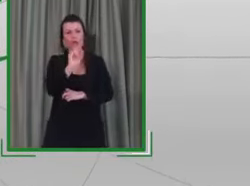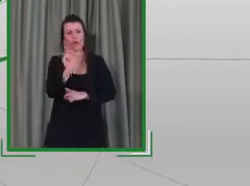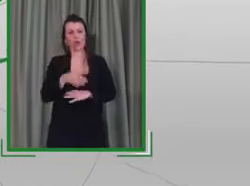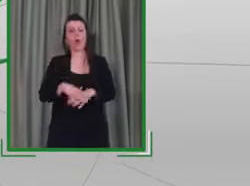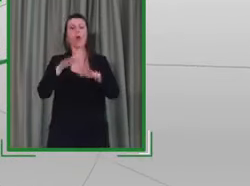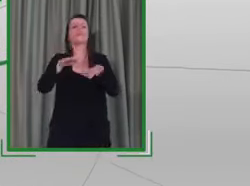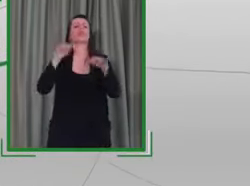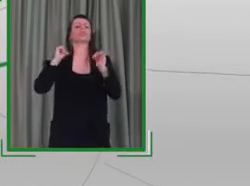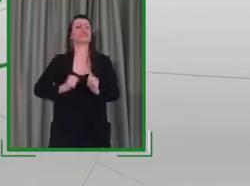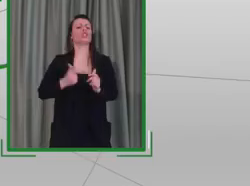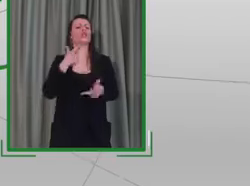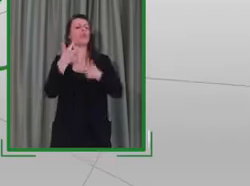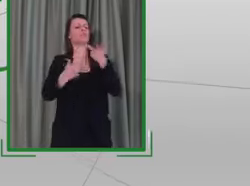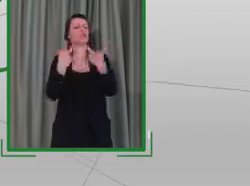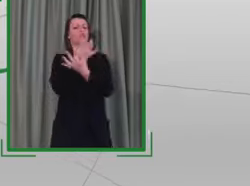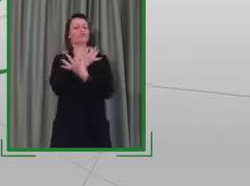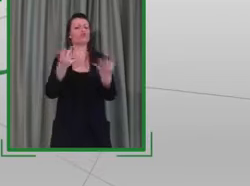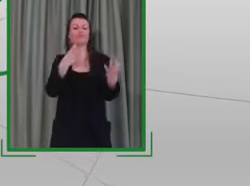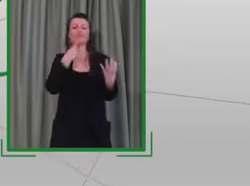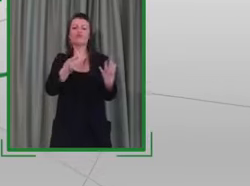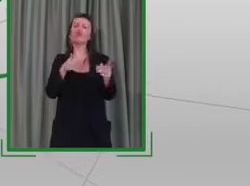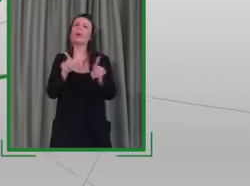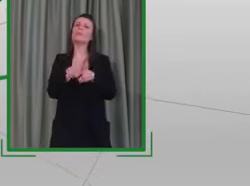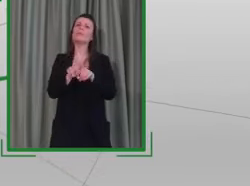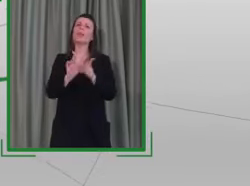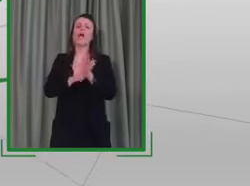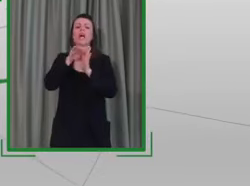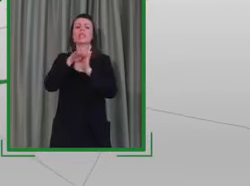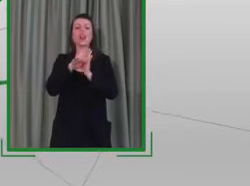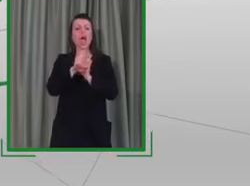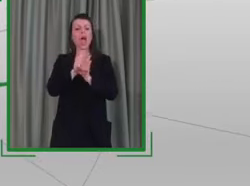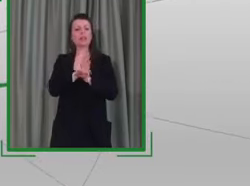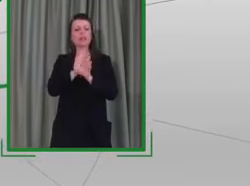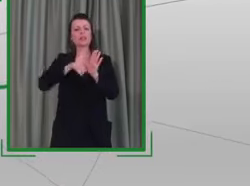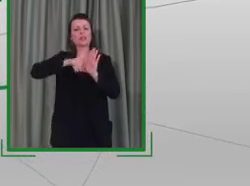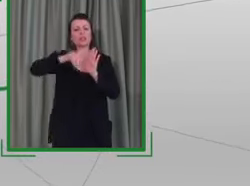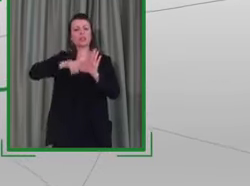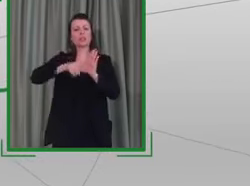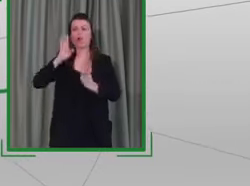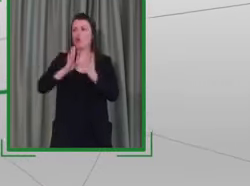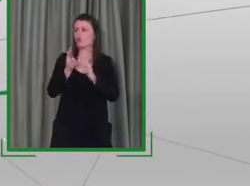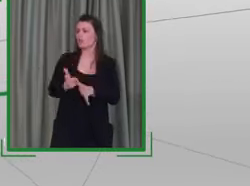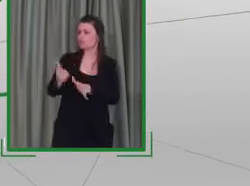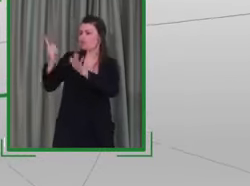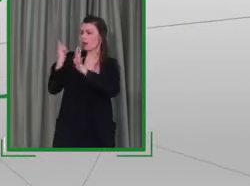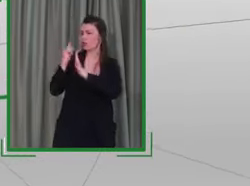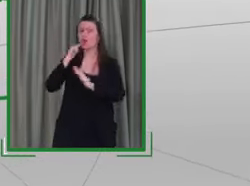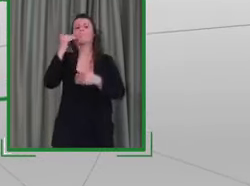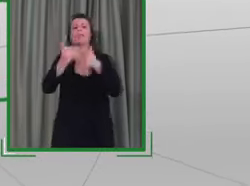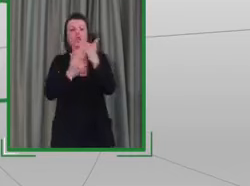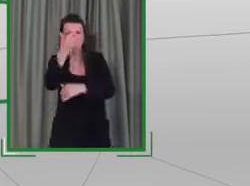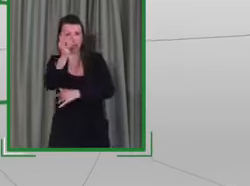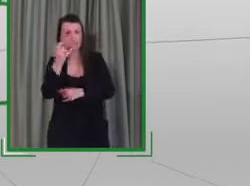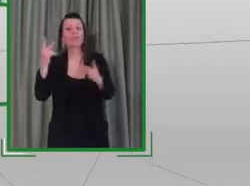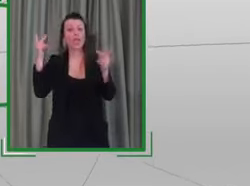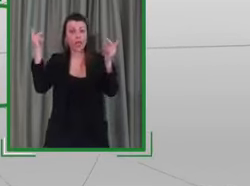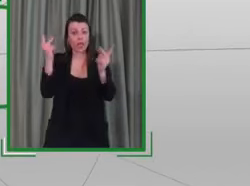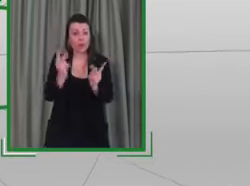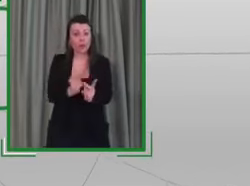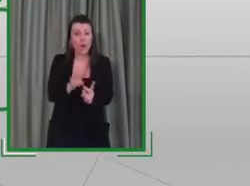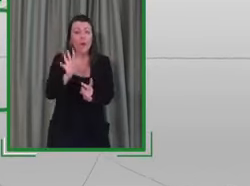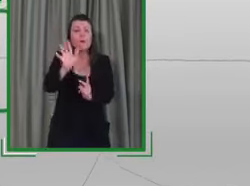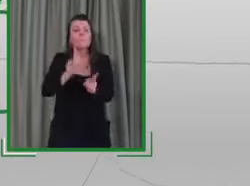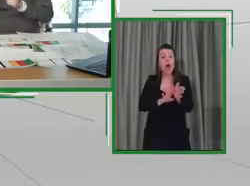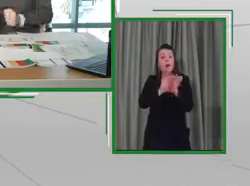il trend è un trend sicuramente migliore rispetto a quello di settimana scorsa è vero ma non è ancora un trend che ci fa